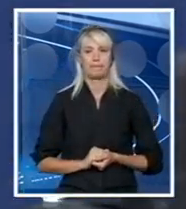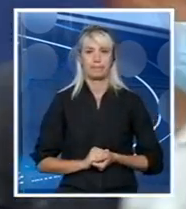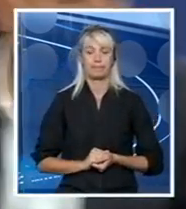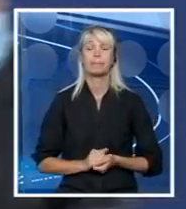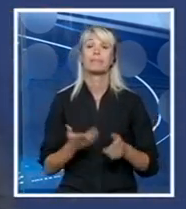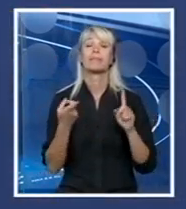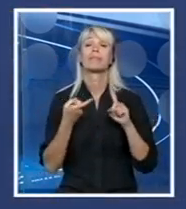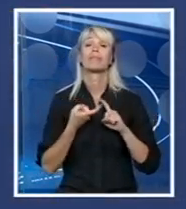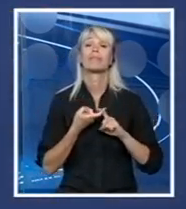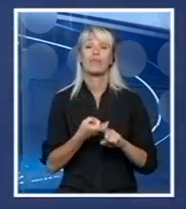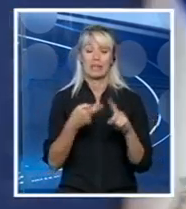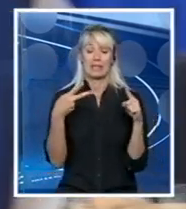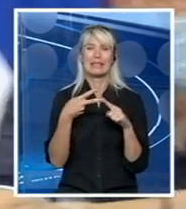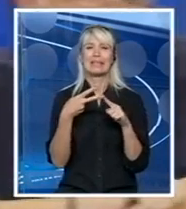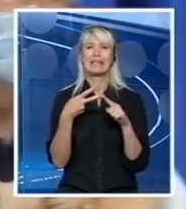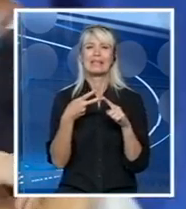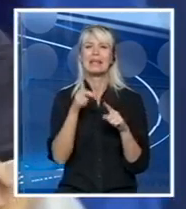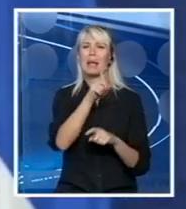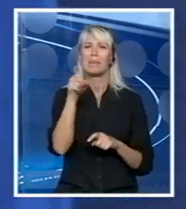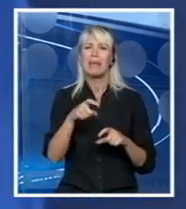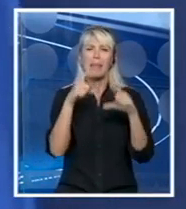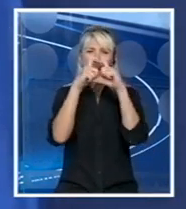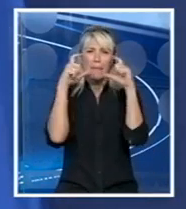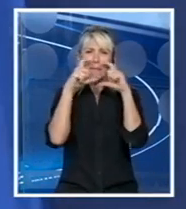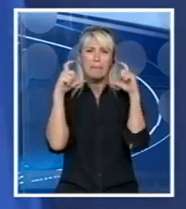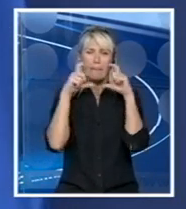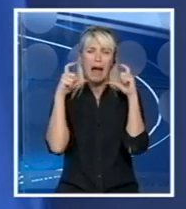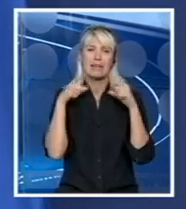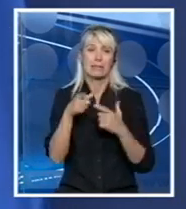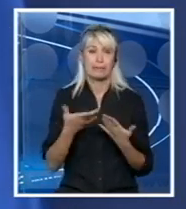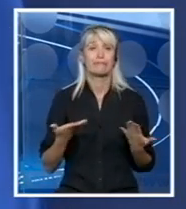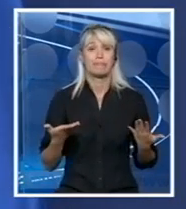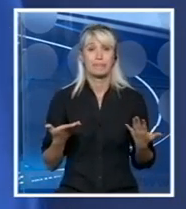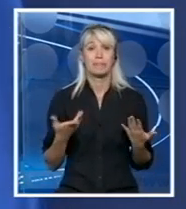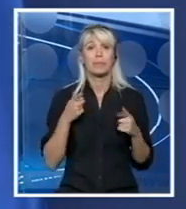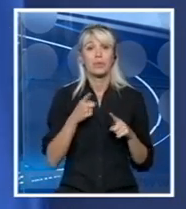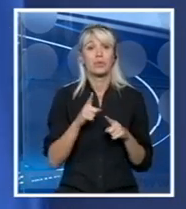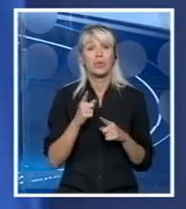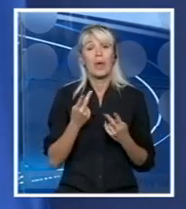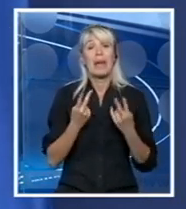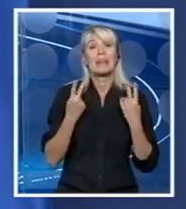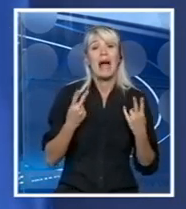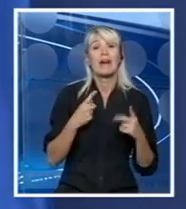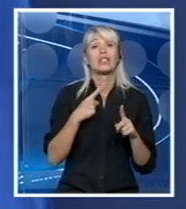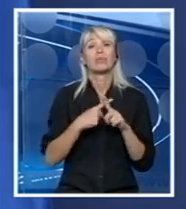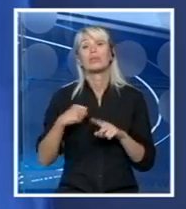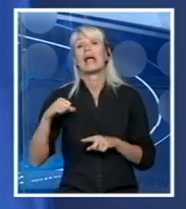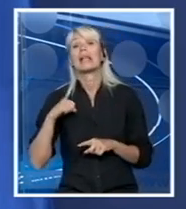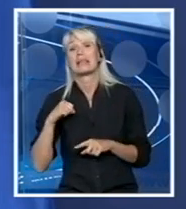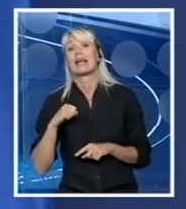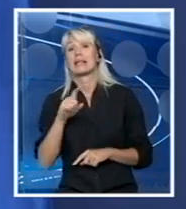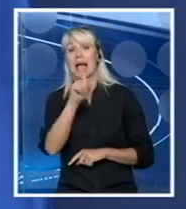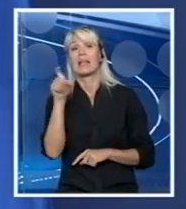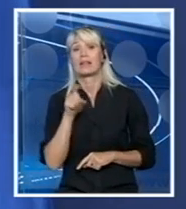Što se tiče maski, to je, pretpostavljam, najznačajnije i najinteresantnije pitanje. I